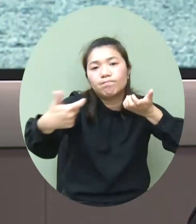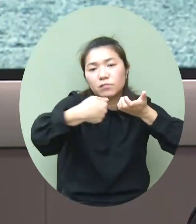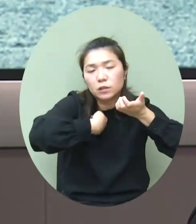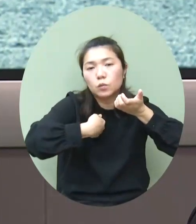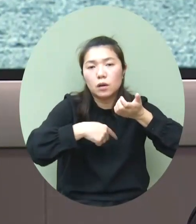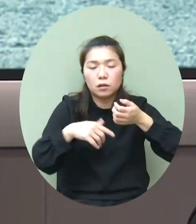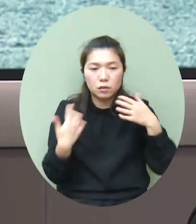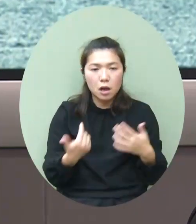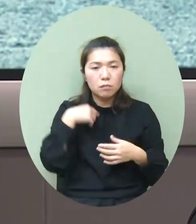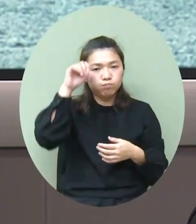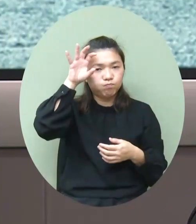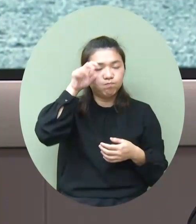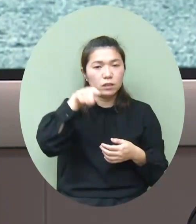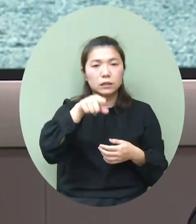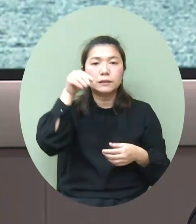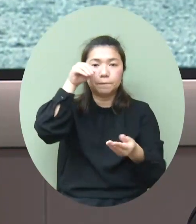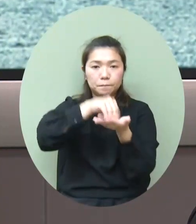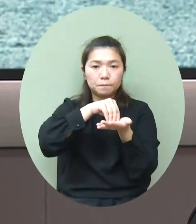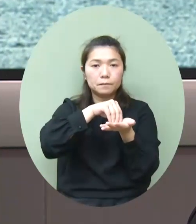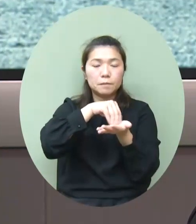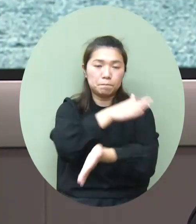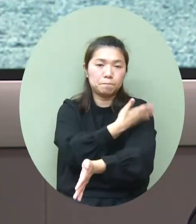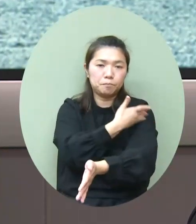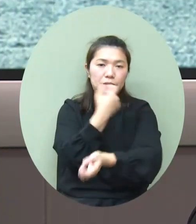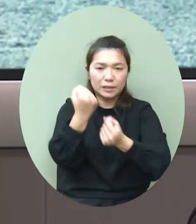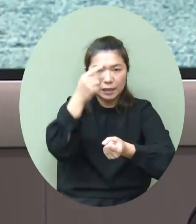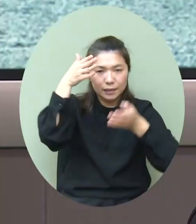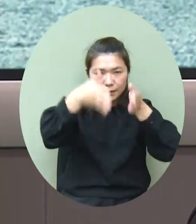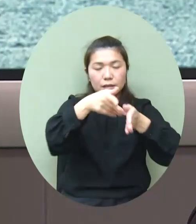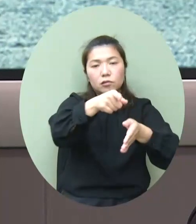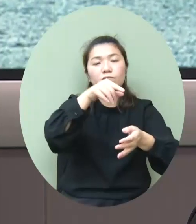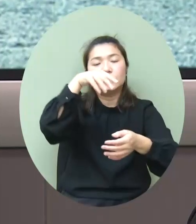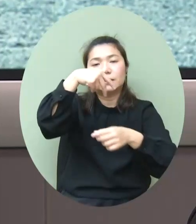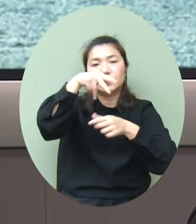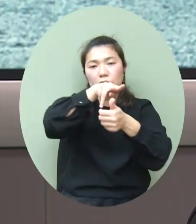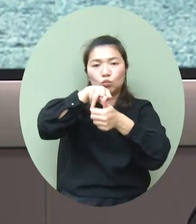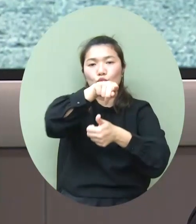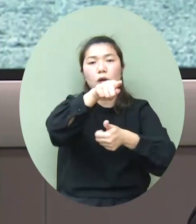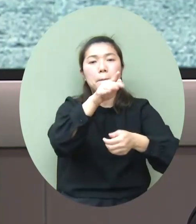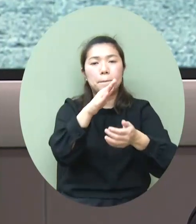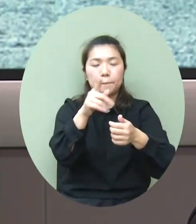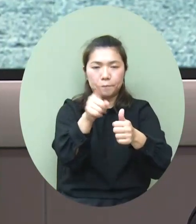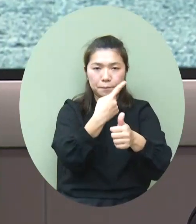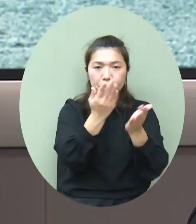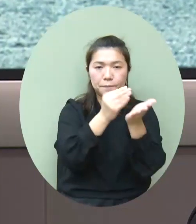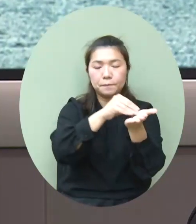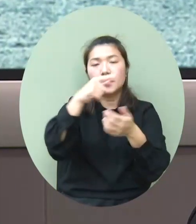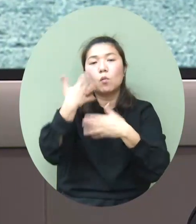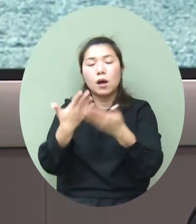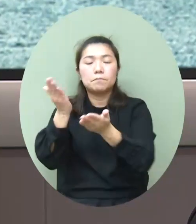院友集中隔离。我们也会建议指定的职员来照顾院友，这